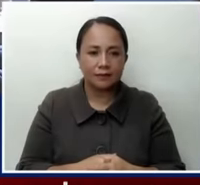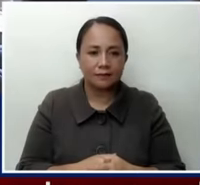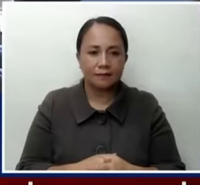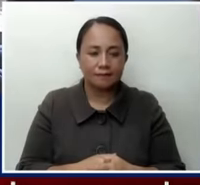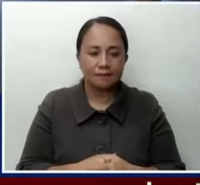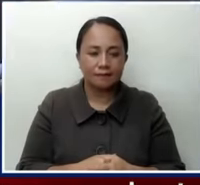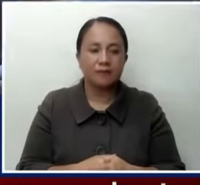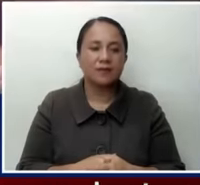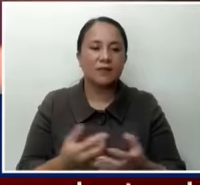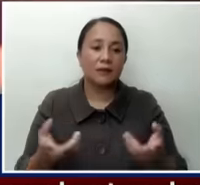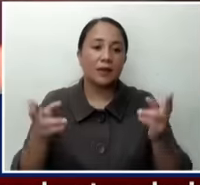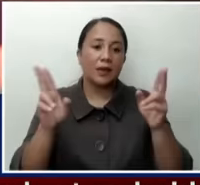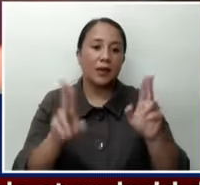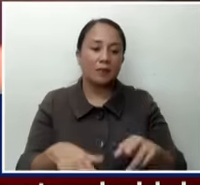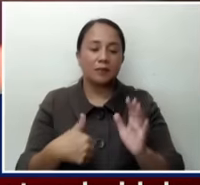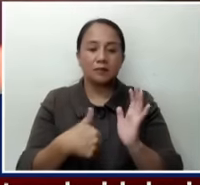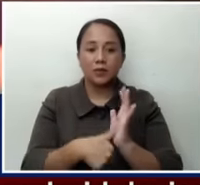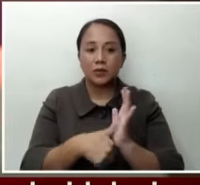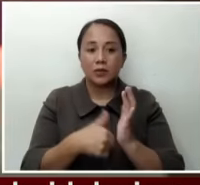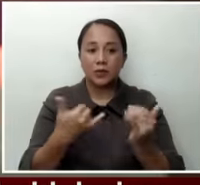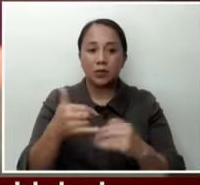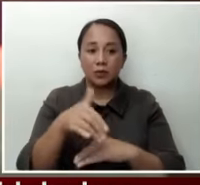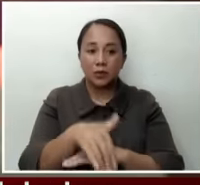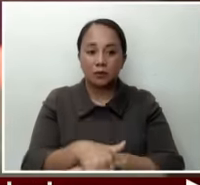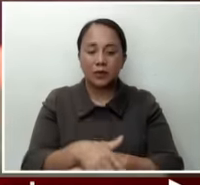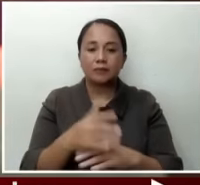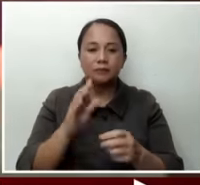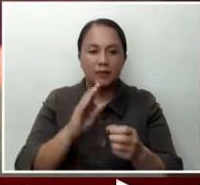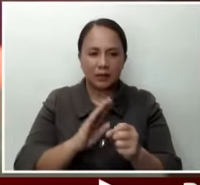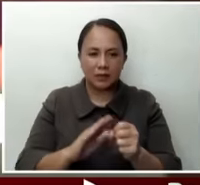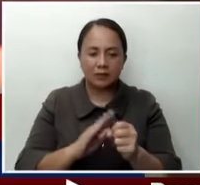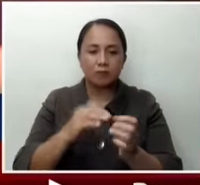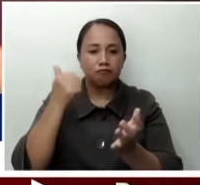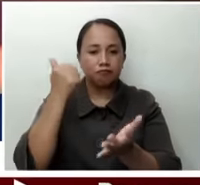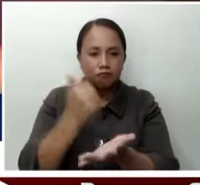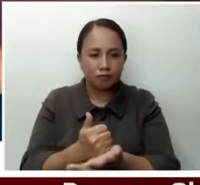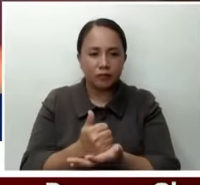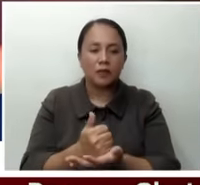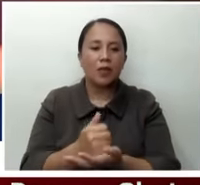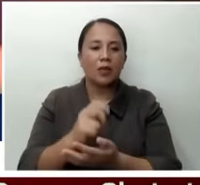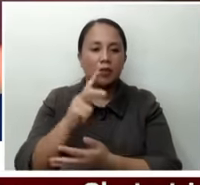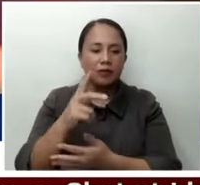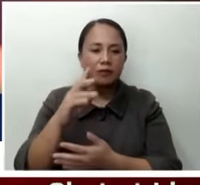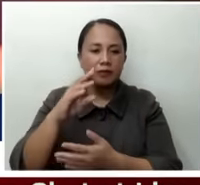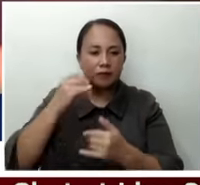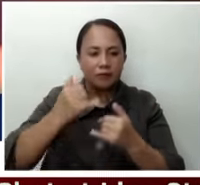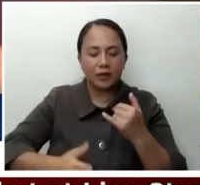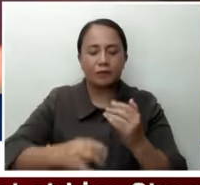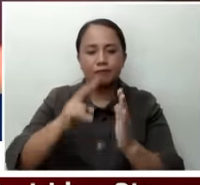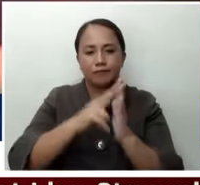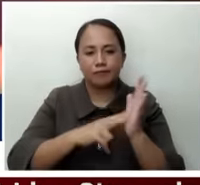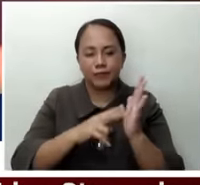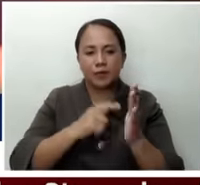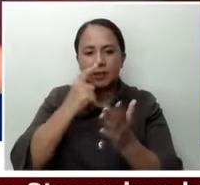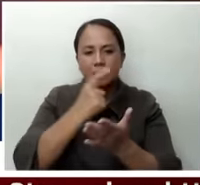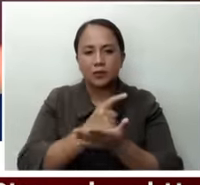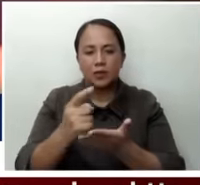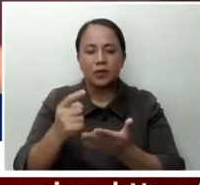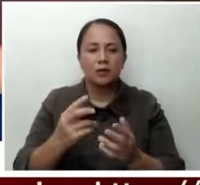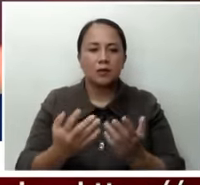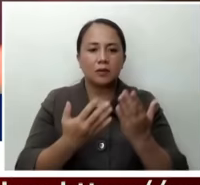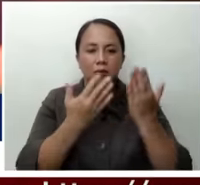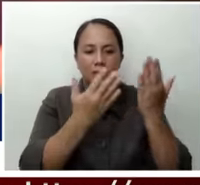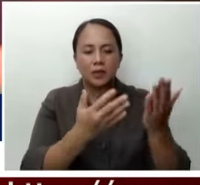Dahil nga sa nangyaring botohan ngayong gabi ay hinug na para aprubahan sa third and final reading sa susunod na linggo ang resolution of both houses